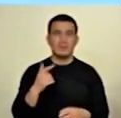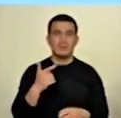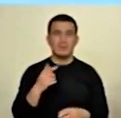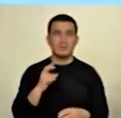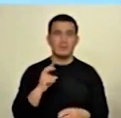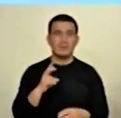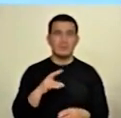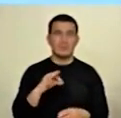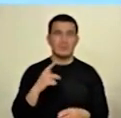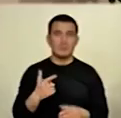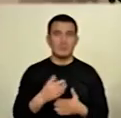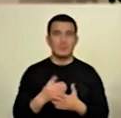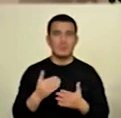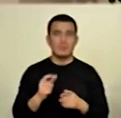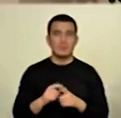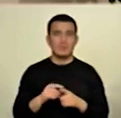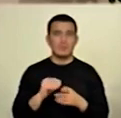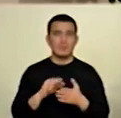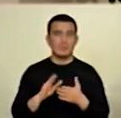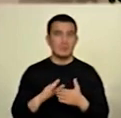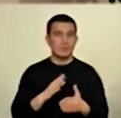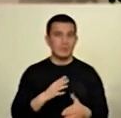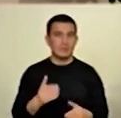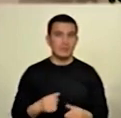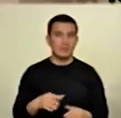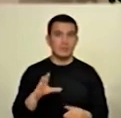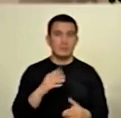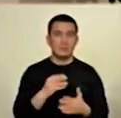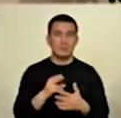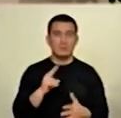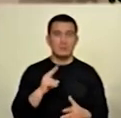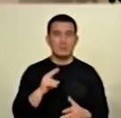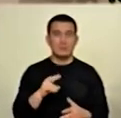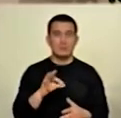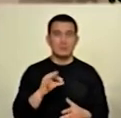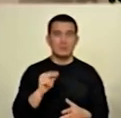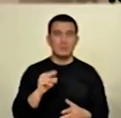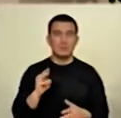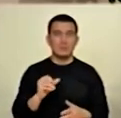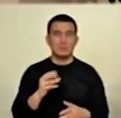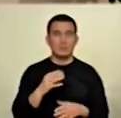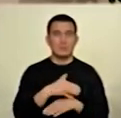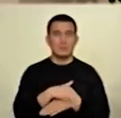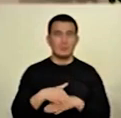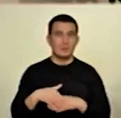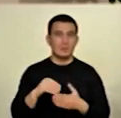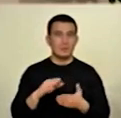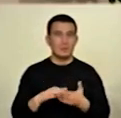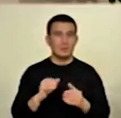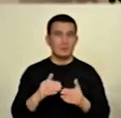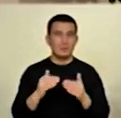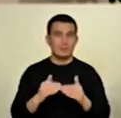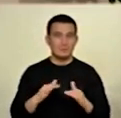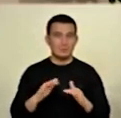manzilini, elektron pochta manzilini yozdik. Siz o'zingizning demak pochta manzilingizni ham yozib qo'yishingiz mumkin. Pastki qismiga